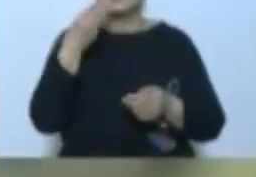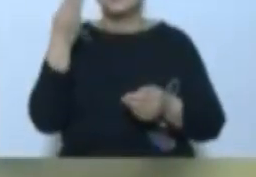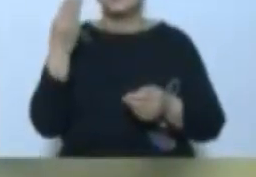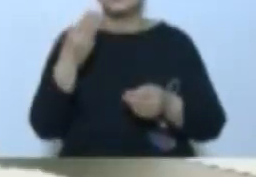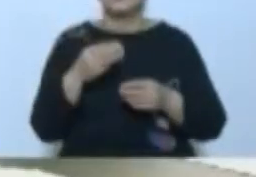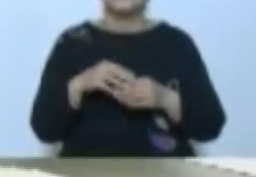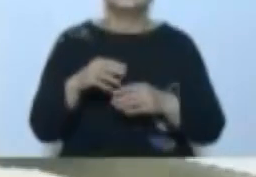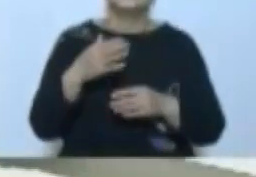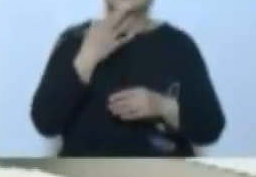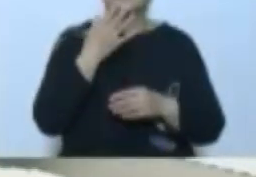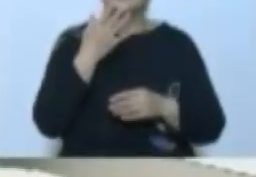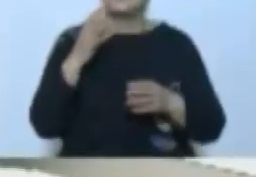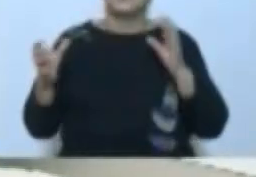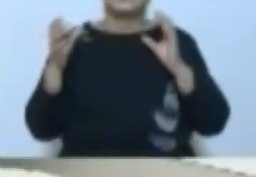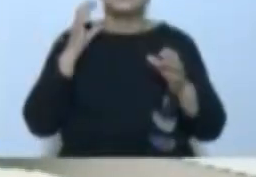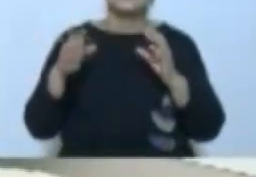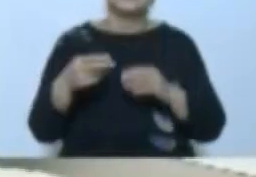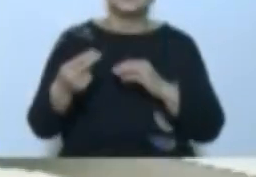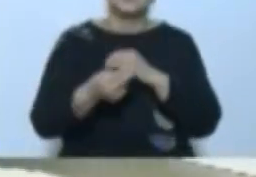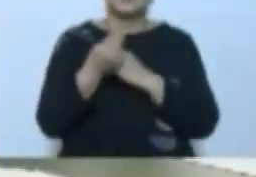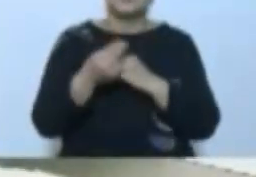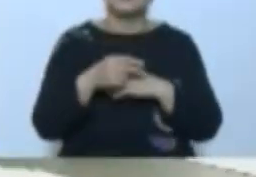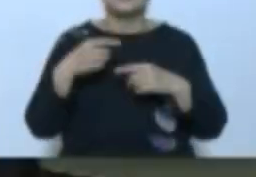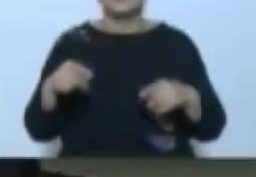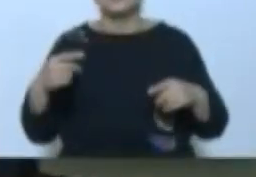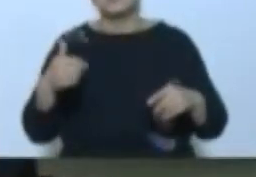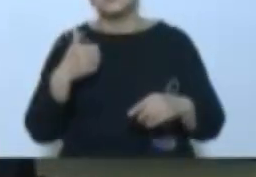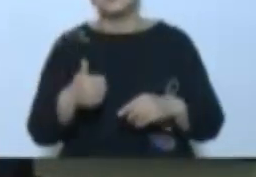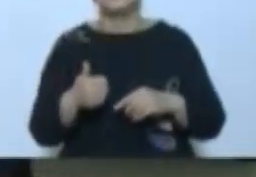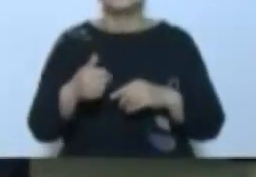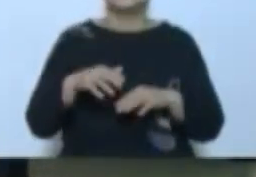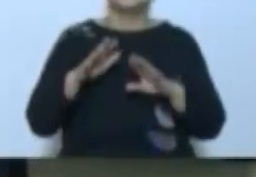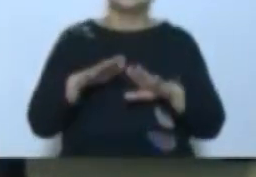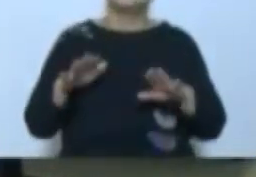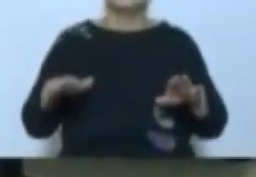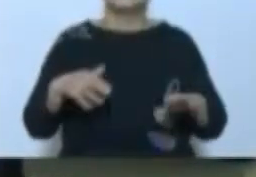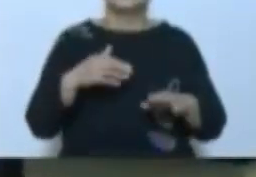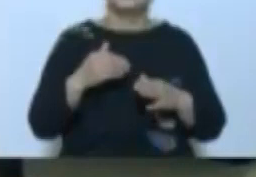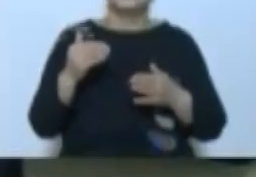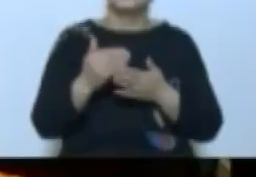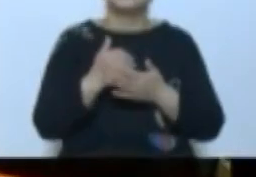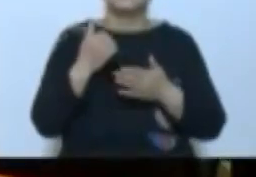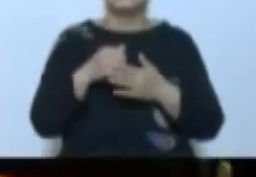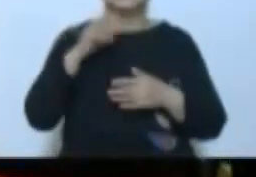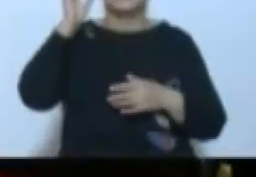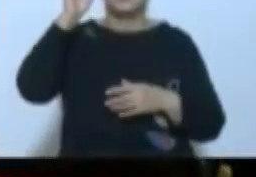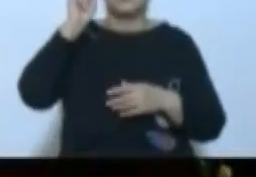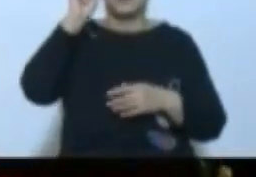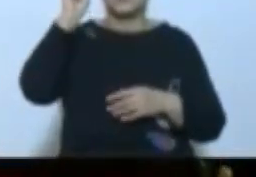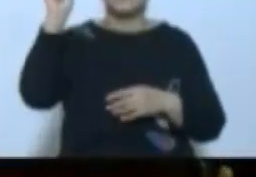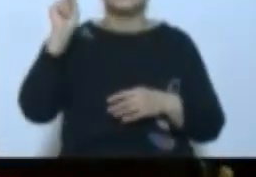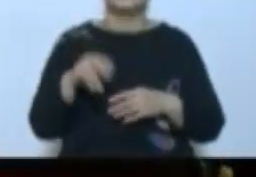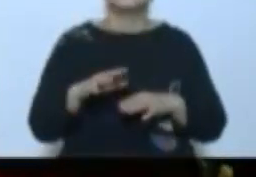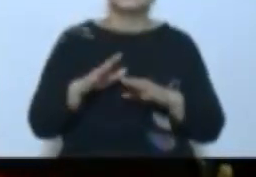в иностранный университет. Изучила несколько лучших учебных заведений, преподающих своим студентам качественное образование. Еще с начальной школы у девочки